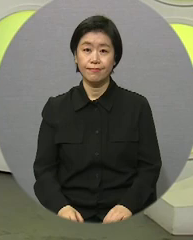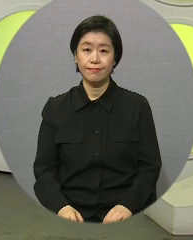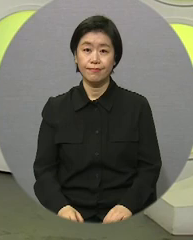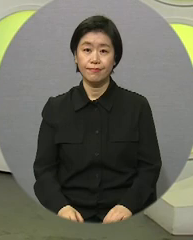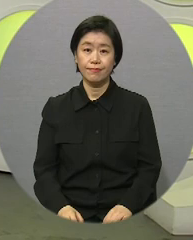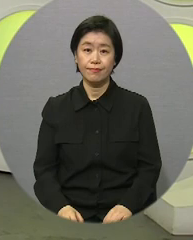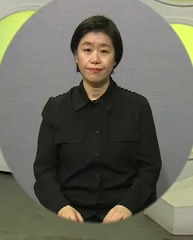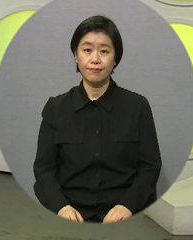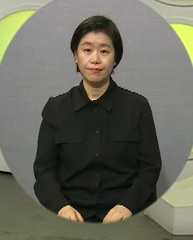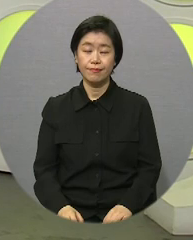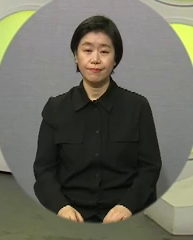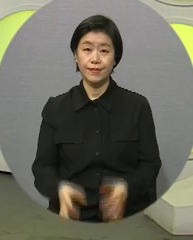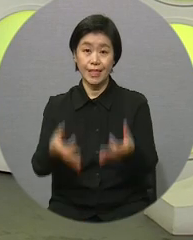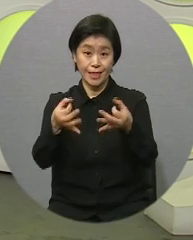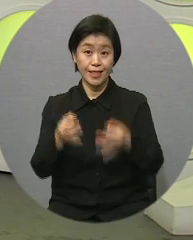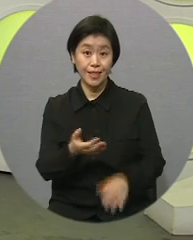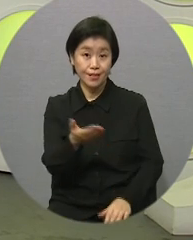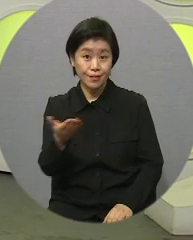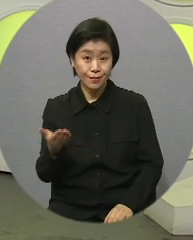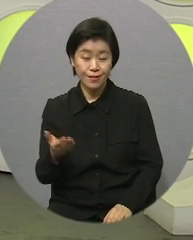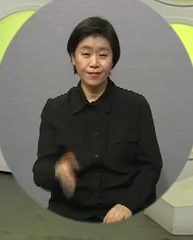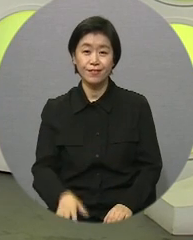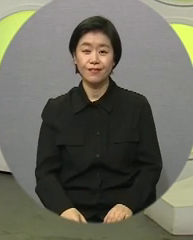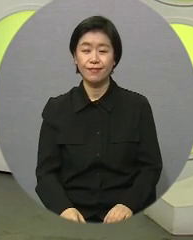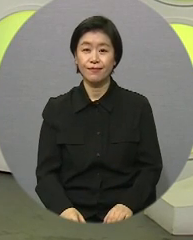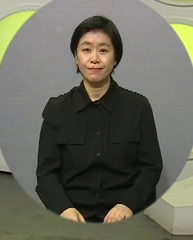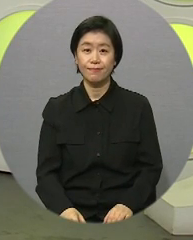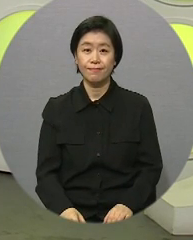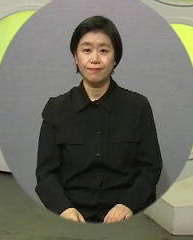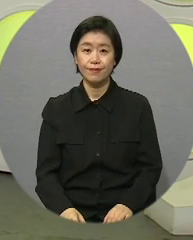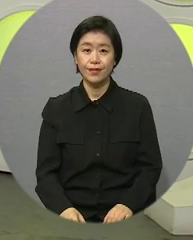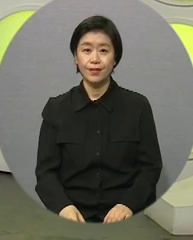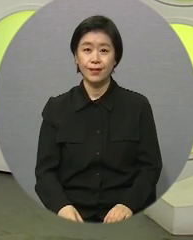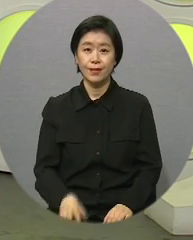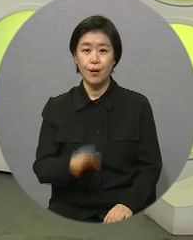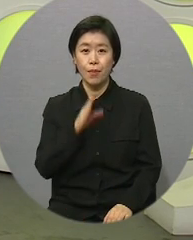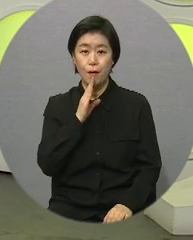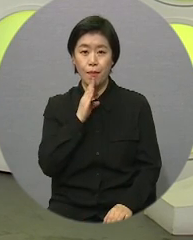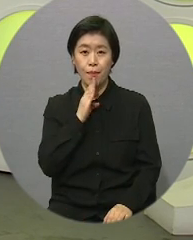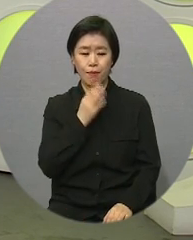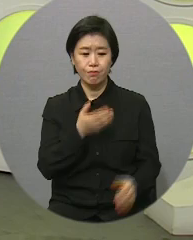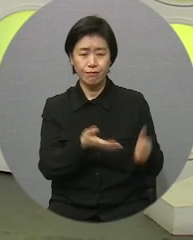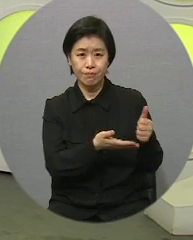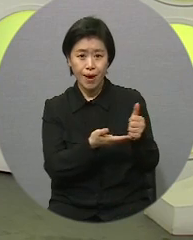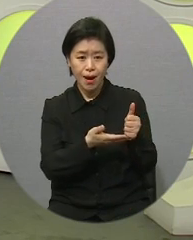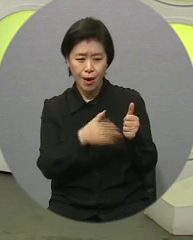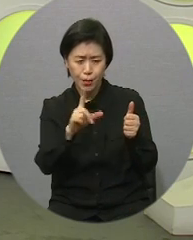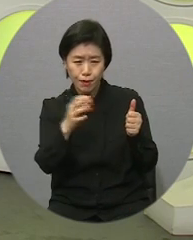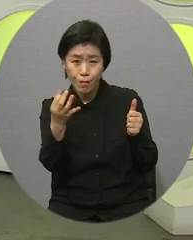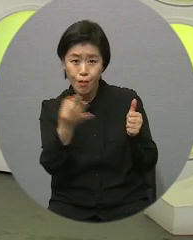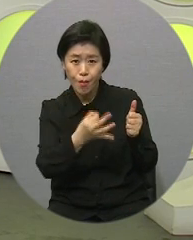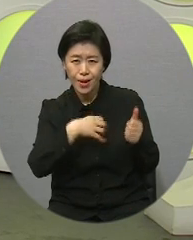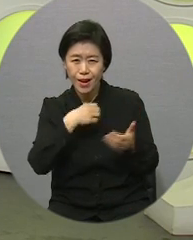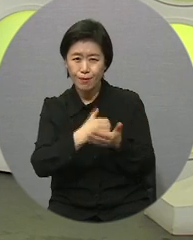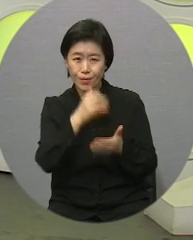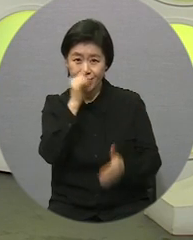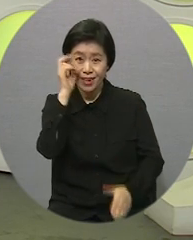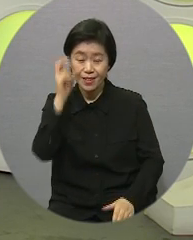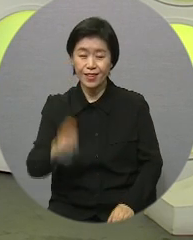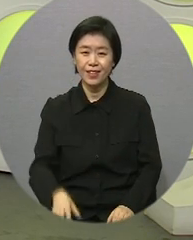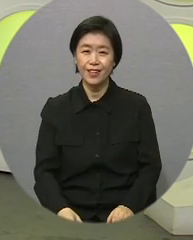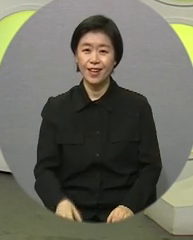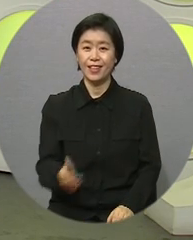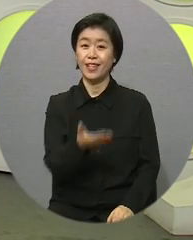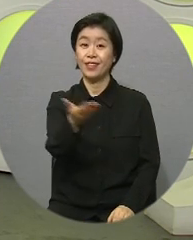음 우리 시청자 여러분들도이 많이 감동 받으셨을 것 같아요 지금 방송을 시청하시고